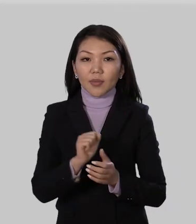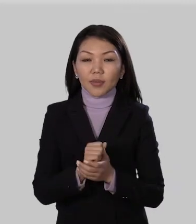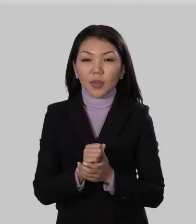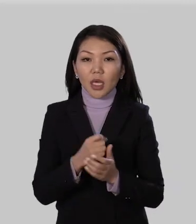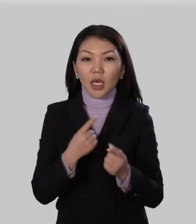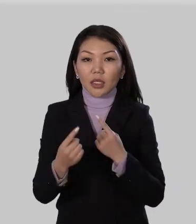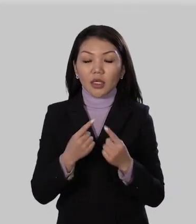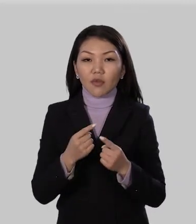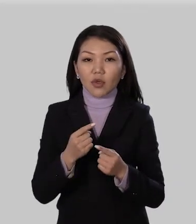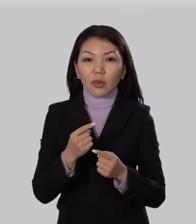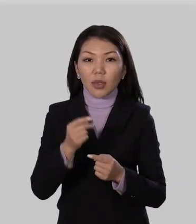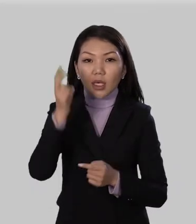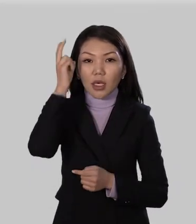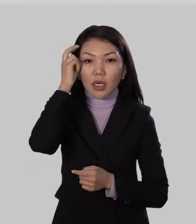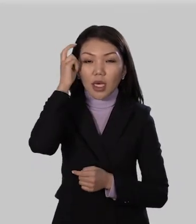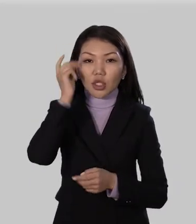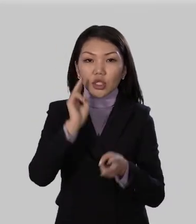Разговорами каши не сваришь.